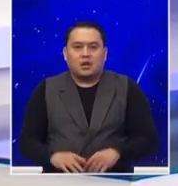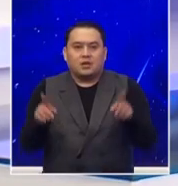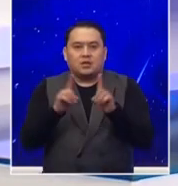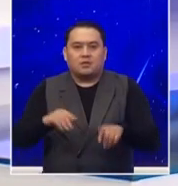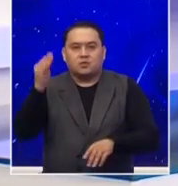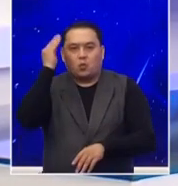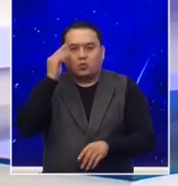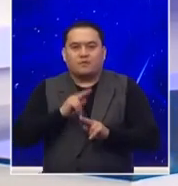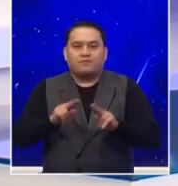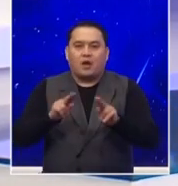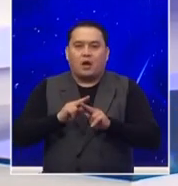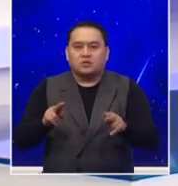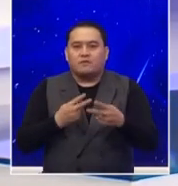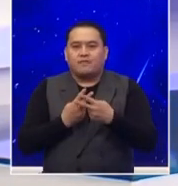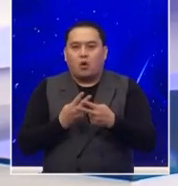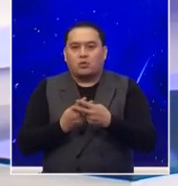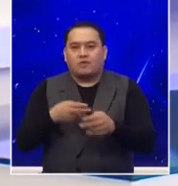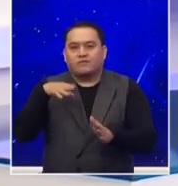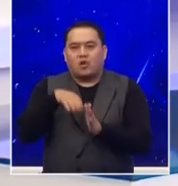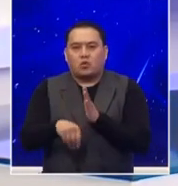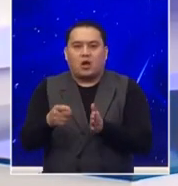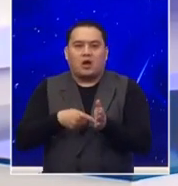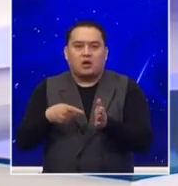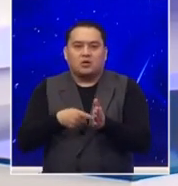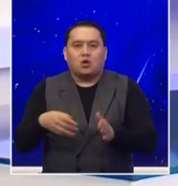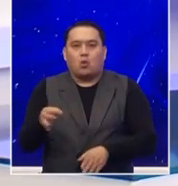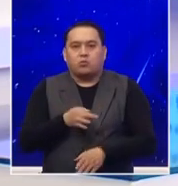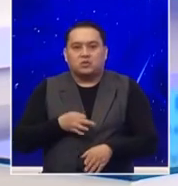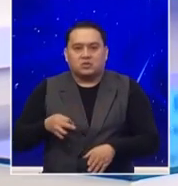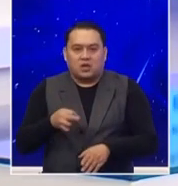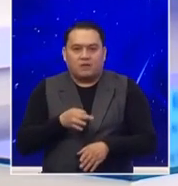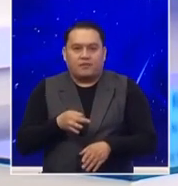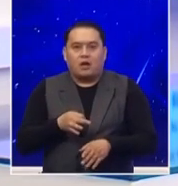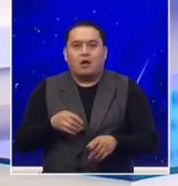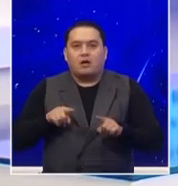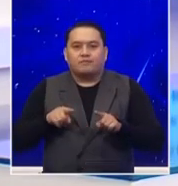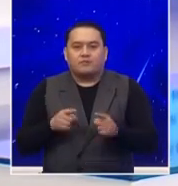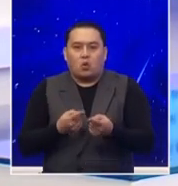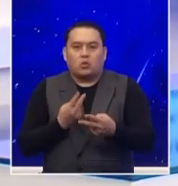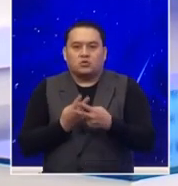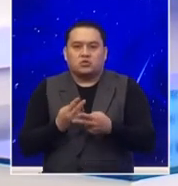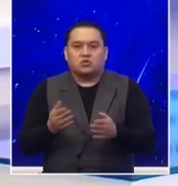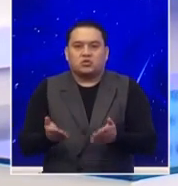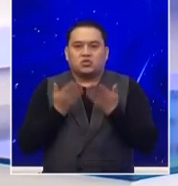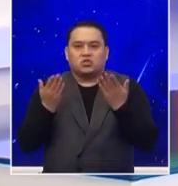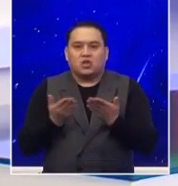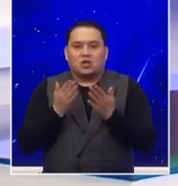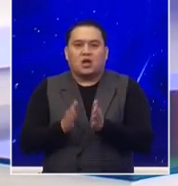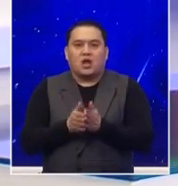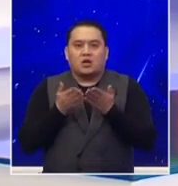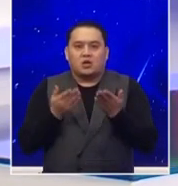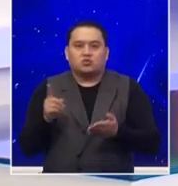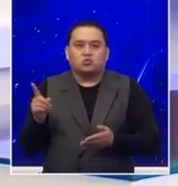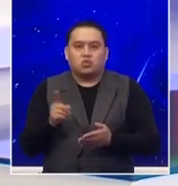Необычный способ воспитания заключенных внедряют в колониях Карагандинской области. Арестантов заставляют читать книги.